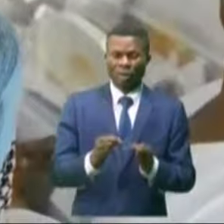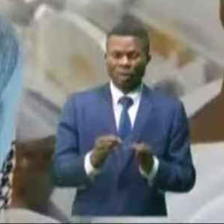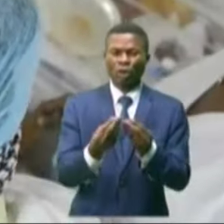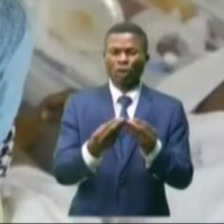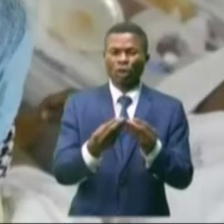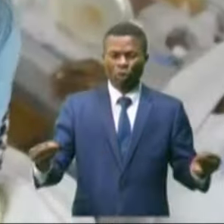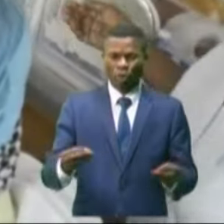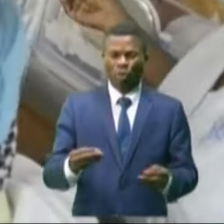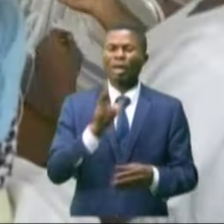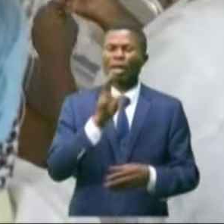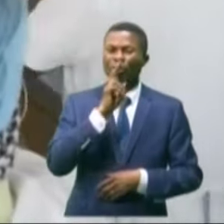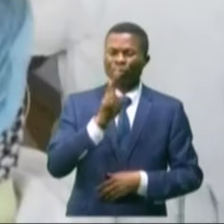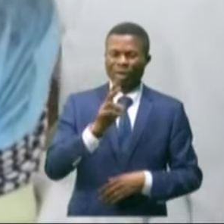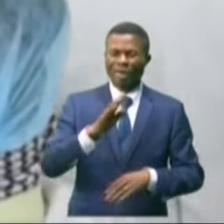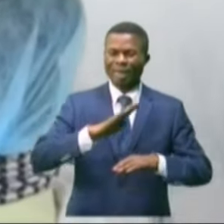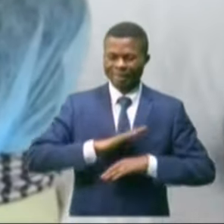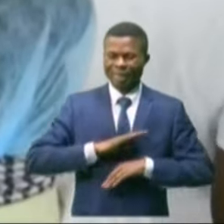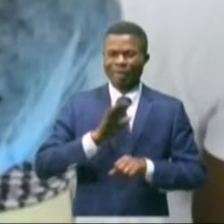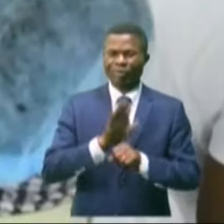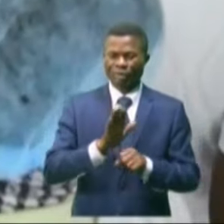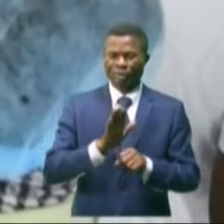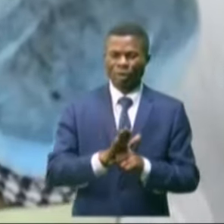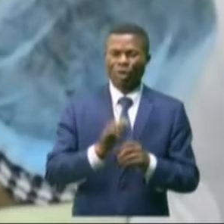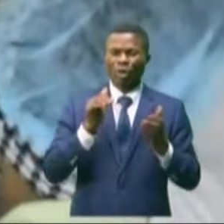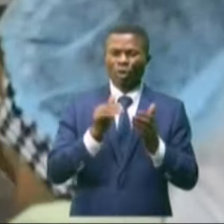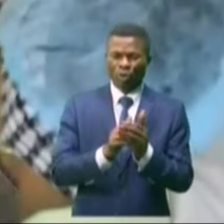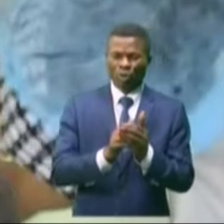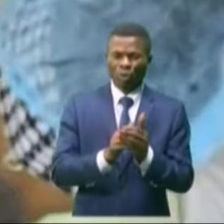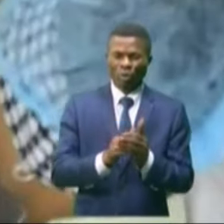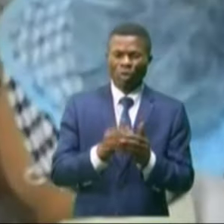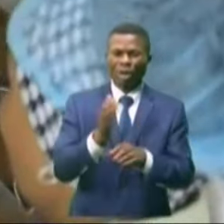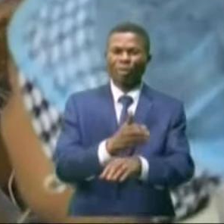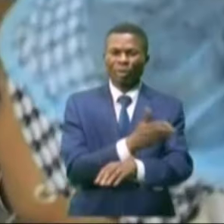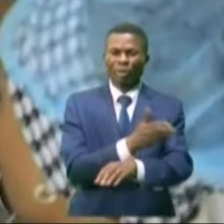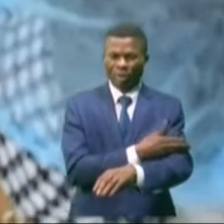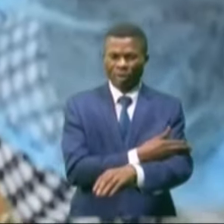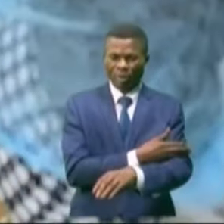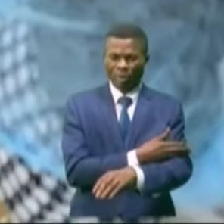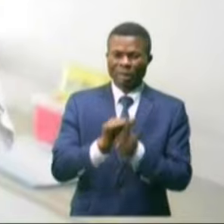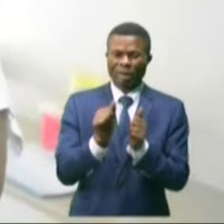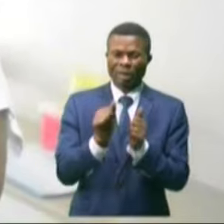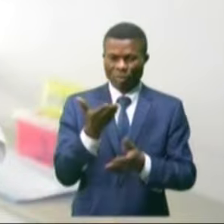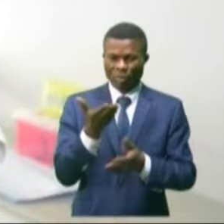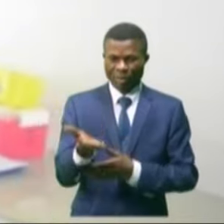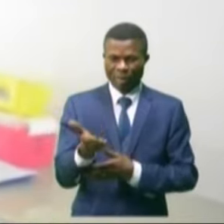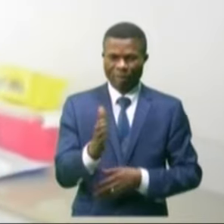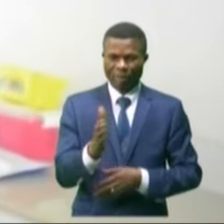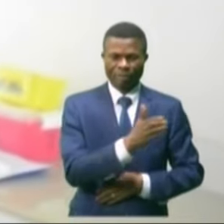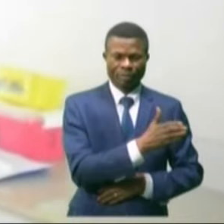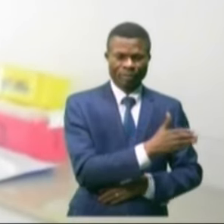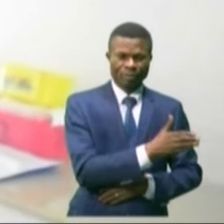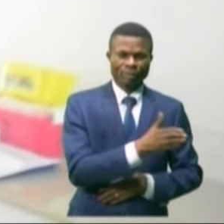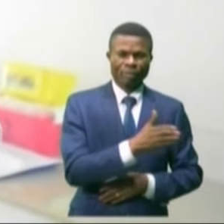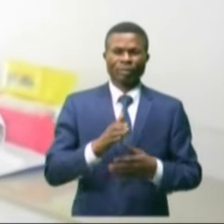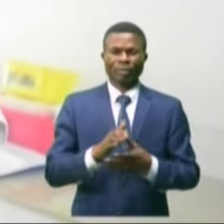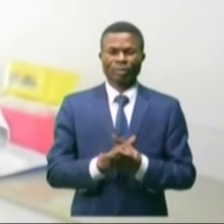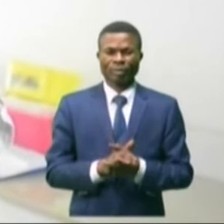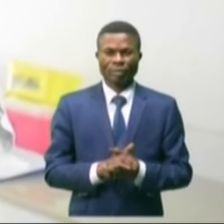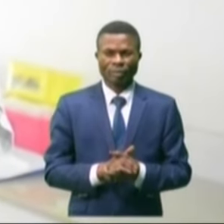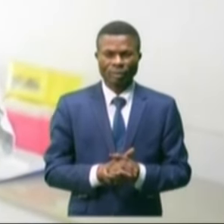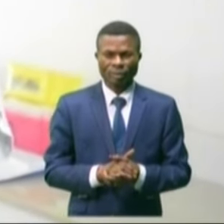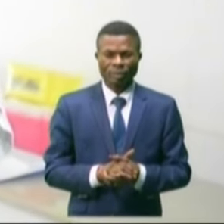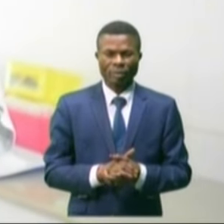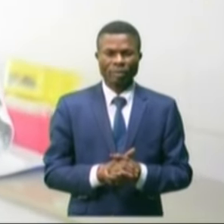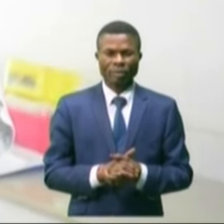s'est avérés satisfaisants au regard de l'évolution de la qualité des soins prénatal, postnatal et celui